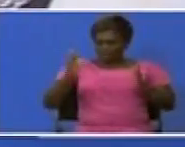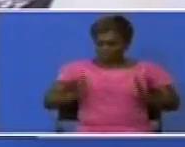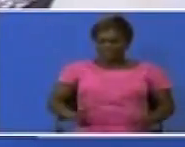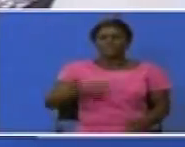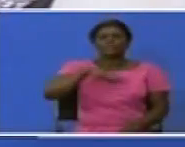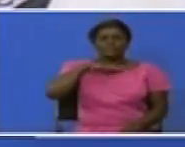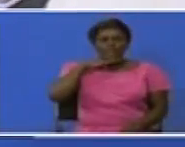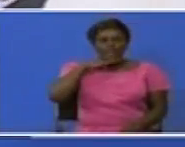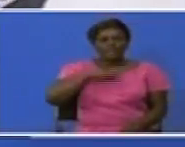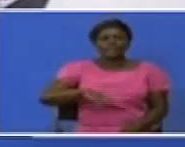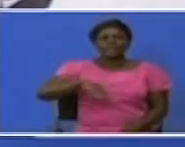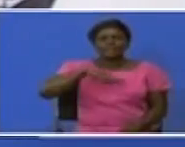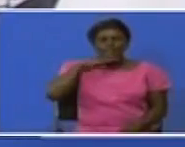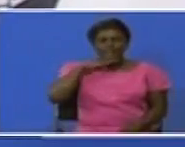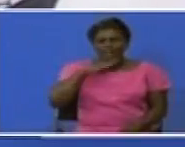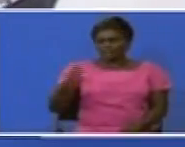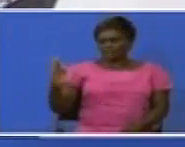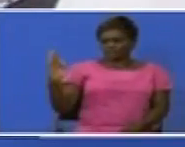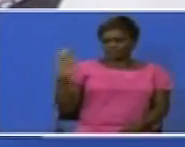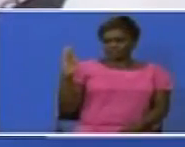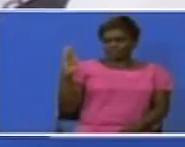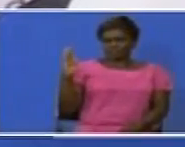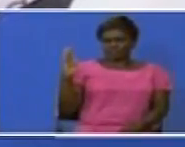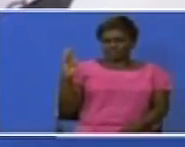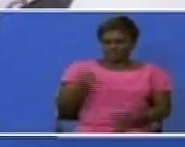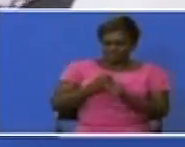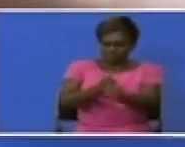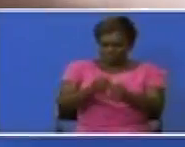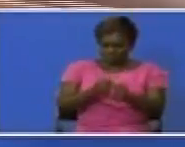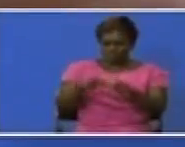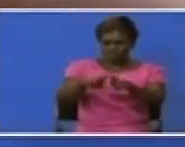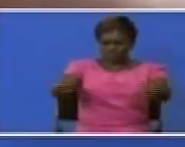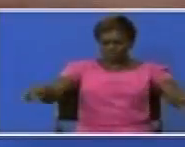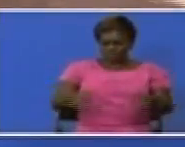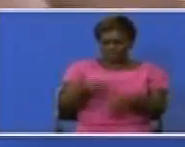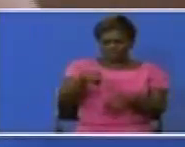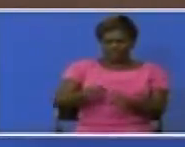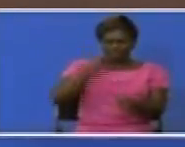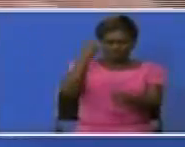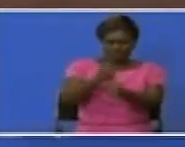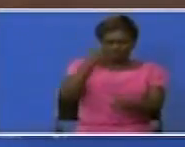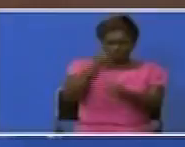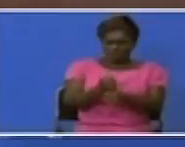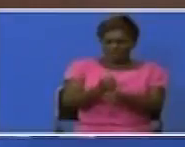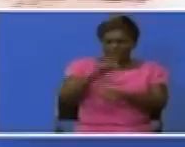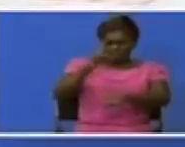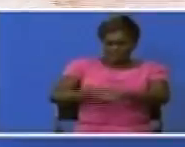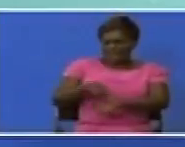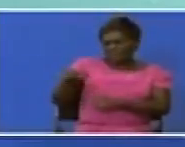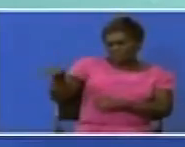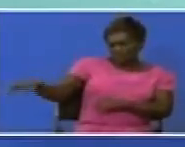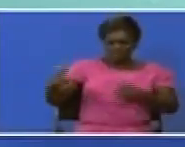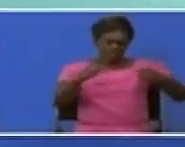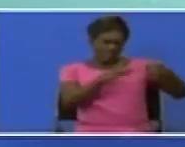wao. Aliyefariki ni mlinzi wa karakana ya mbao walipokuwa wakiutafuta unga wao wa siku saa 3 asubuhi hii